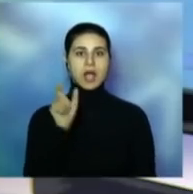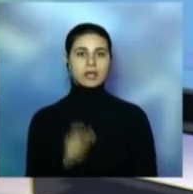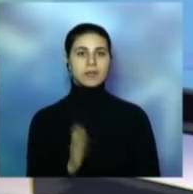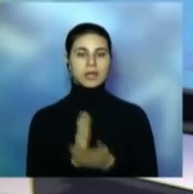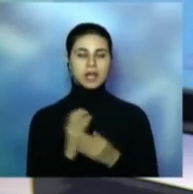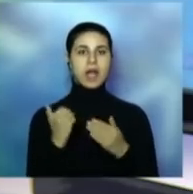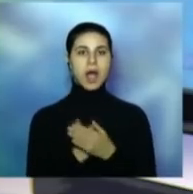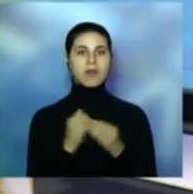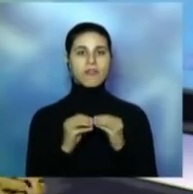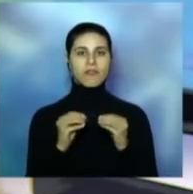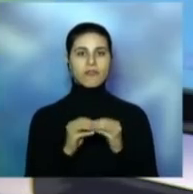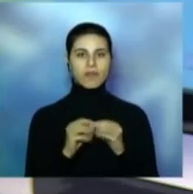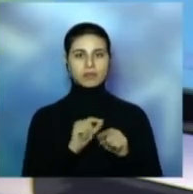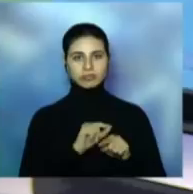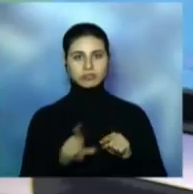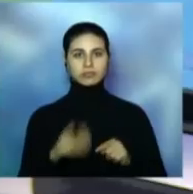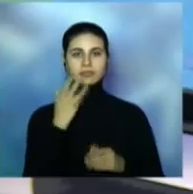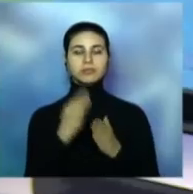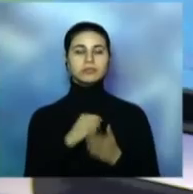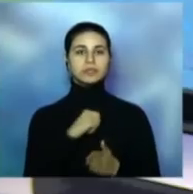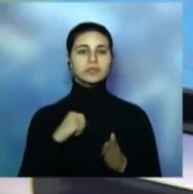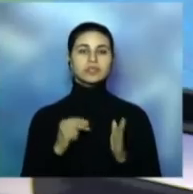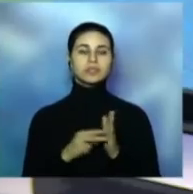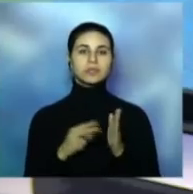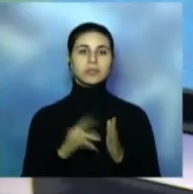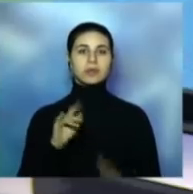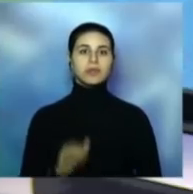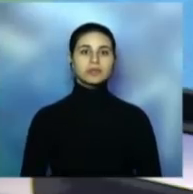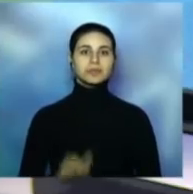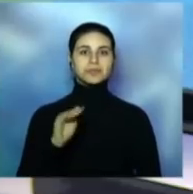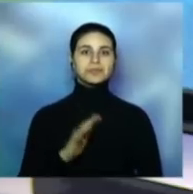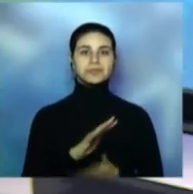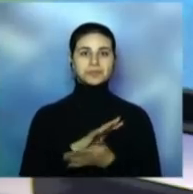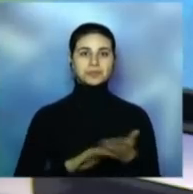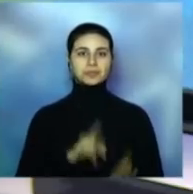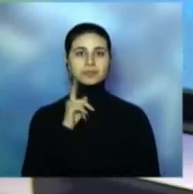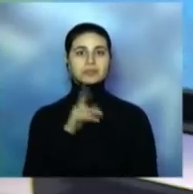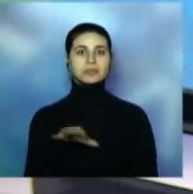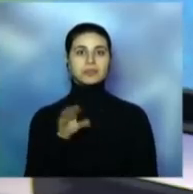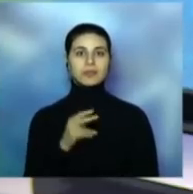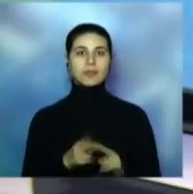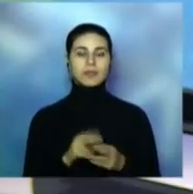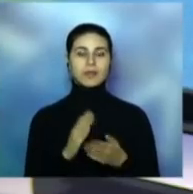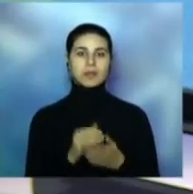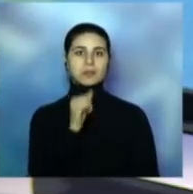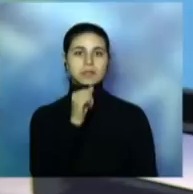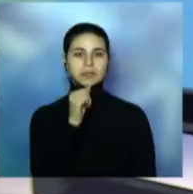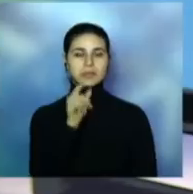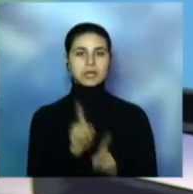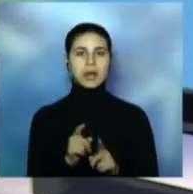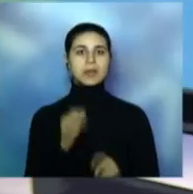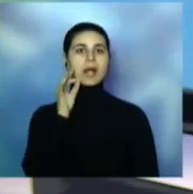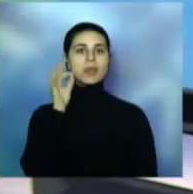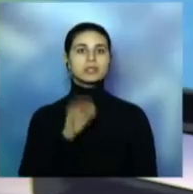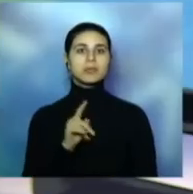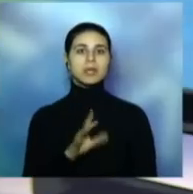უწყვეტი ამბავი. ასე რომ, მისი თვითშეფასება სულ მცირე ასაკიდან გაგრძელებული მოზარდობაში, ეს არის მოსინჯვა, ექსპერიმენტი გამოცდილებების,